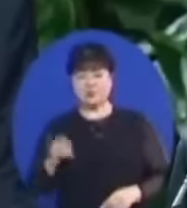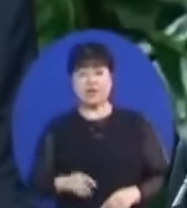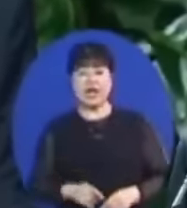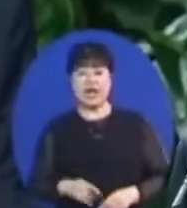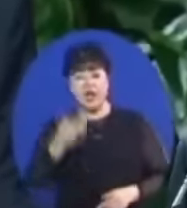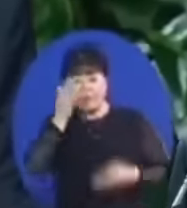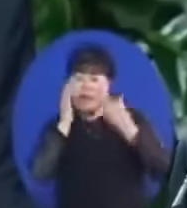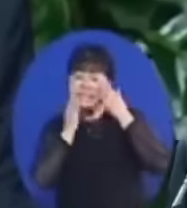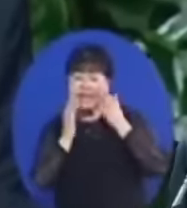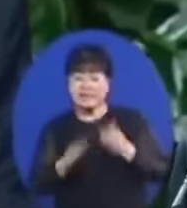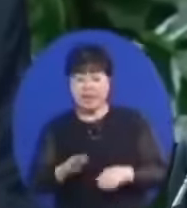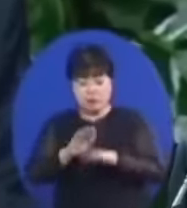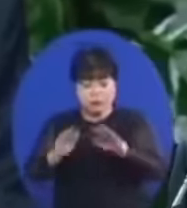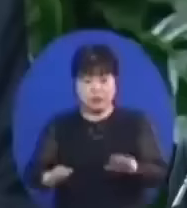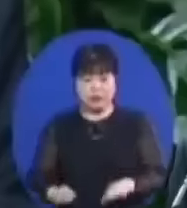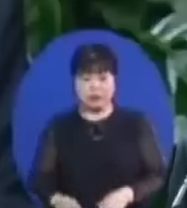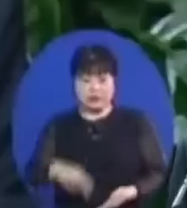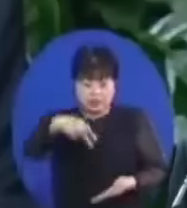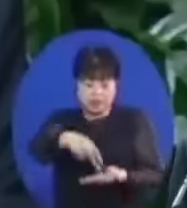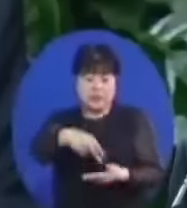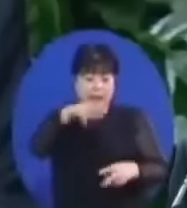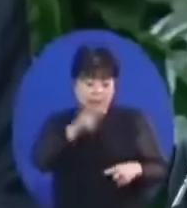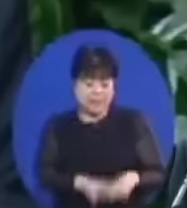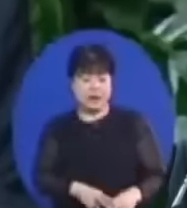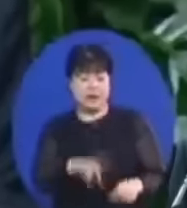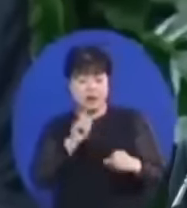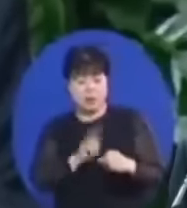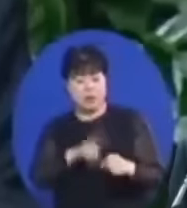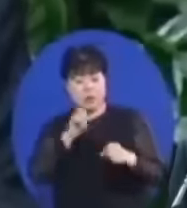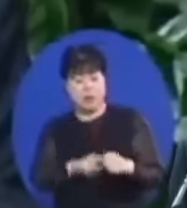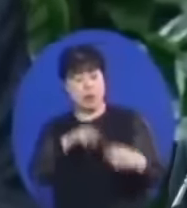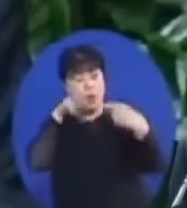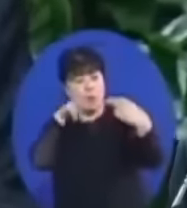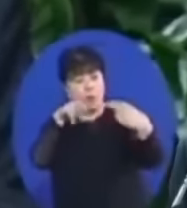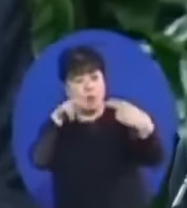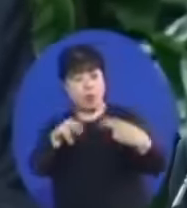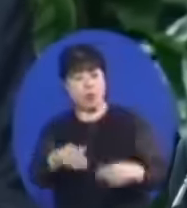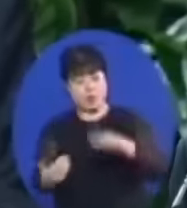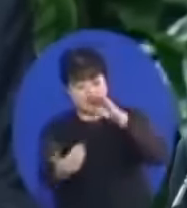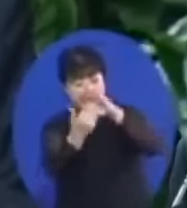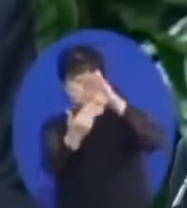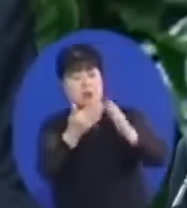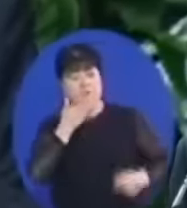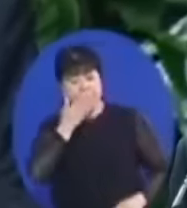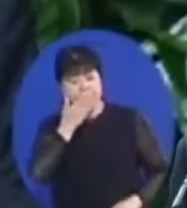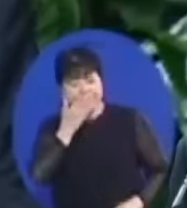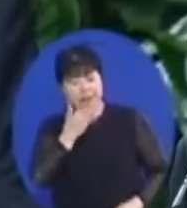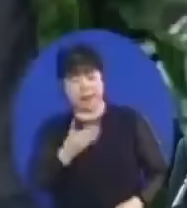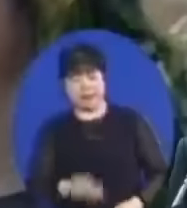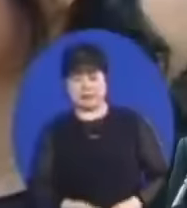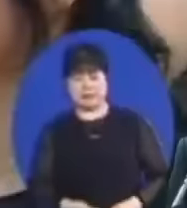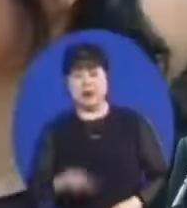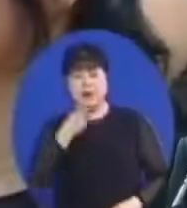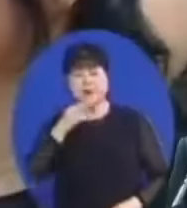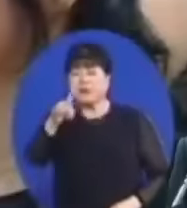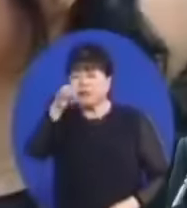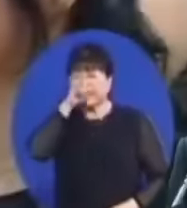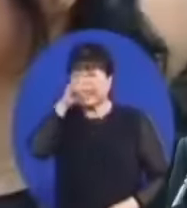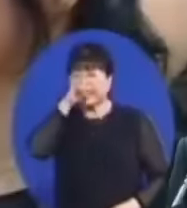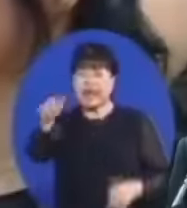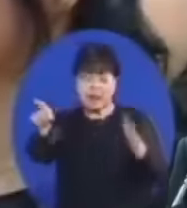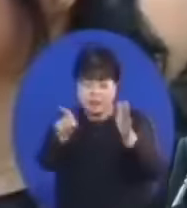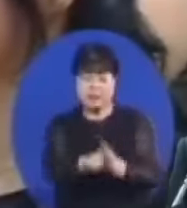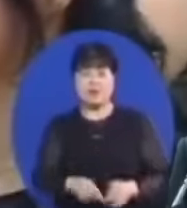붙이십시오. 일어서도 앉아도 그 목표를 바라보고 없는 것이 이루어진 것처럼 바라보며 없는 것이 있는 것처럼